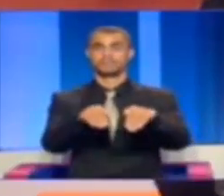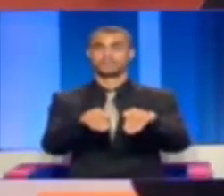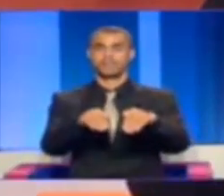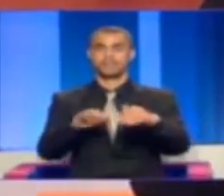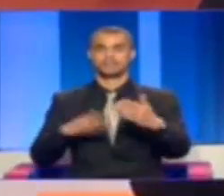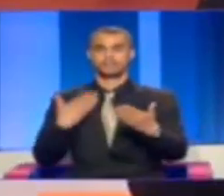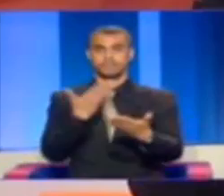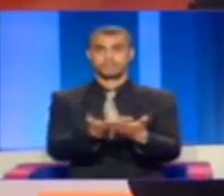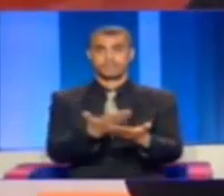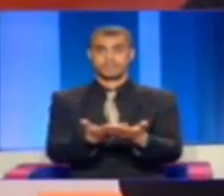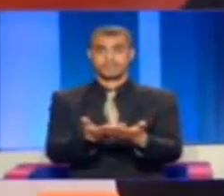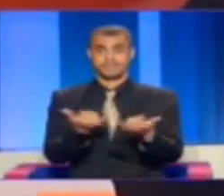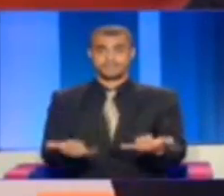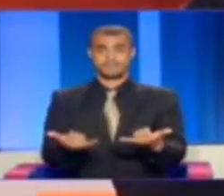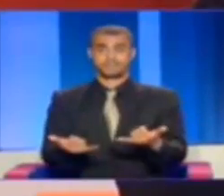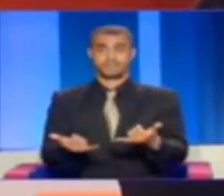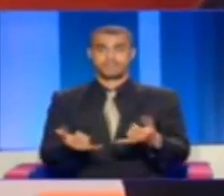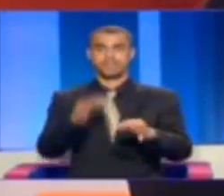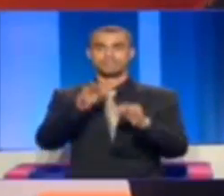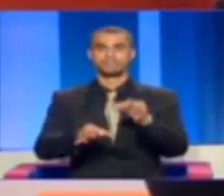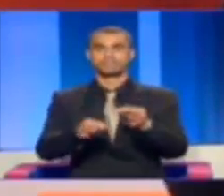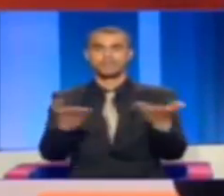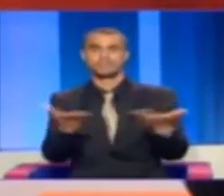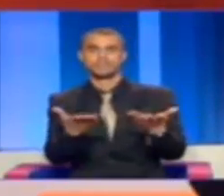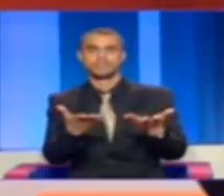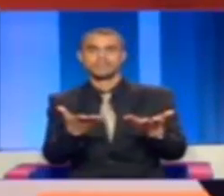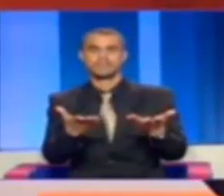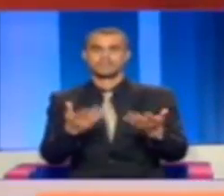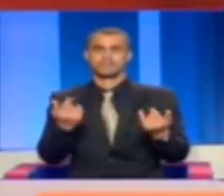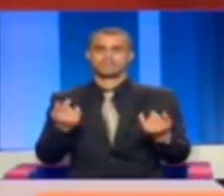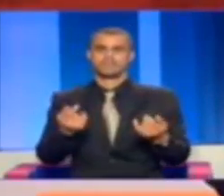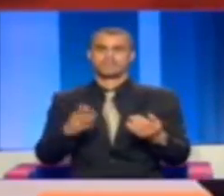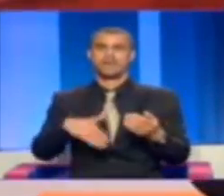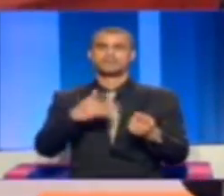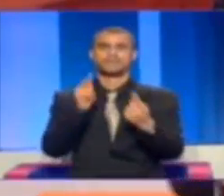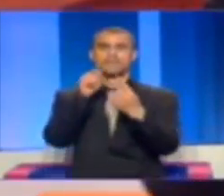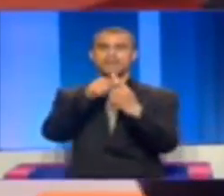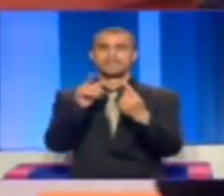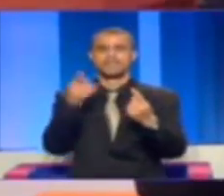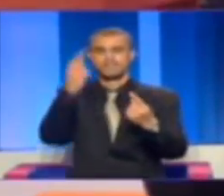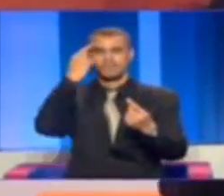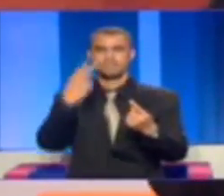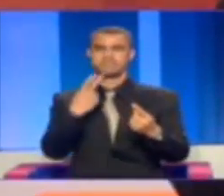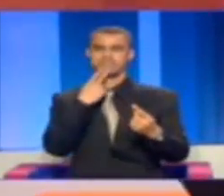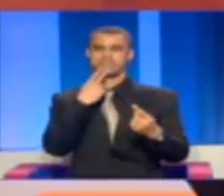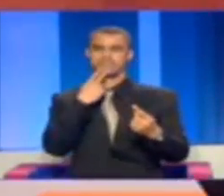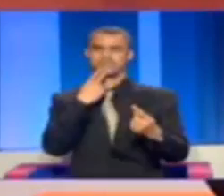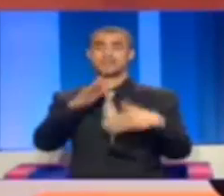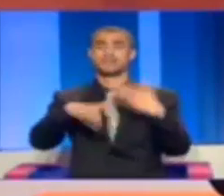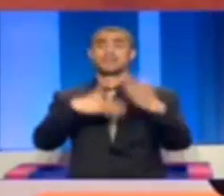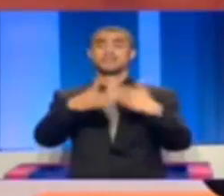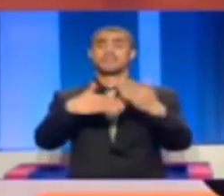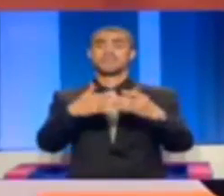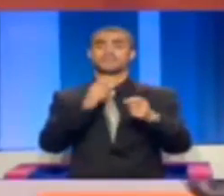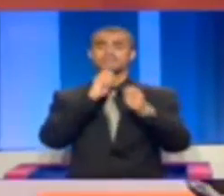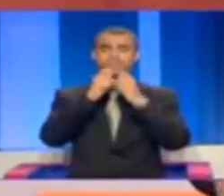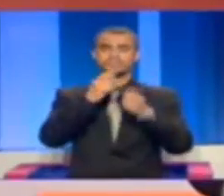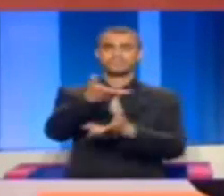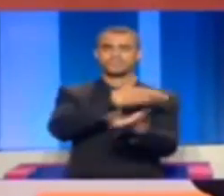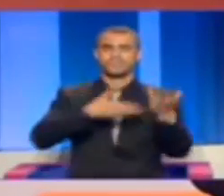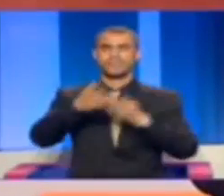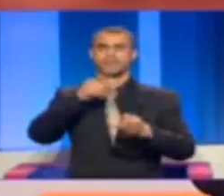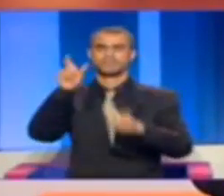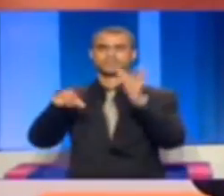سأواصل، ربما آن الأوان ديرو خلاصات الحوارنا باش نكونوا متمرين في هذا النقاش ديالنا اليوم. نتمنى أن هذا النقاش يتكرر في مناسبات